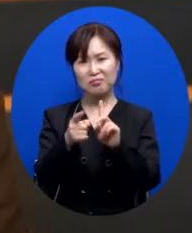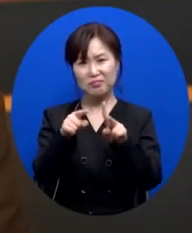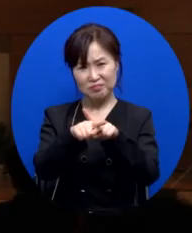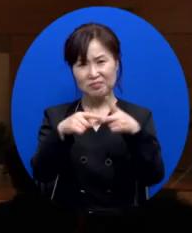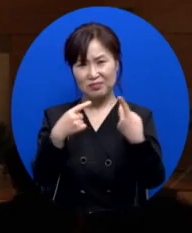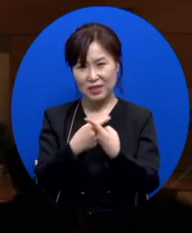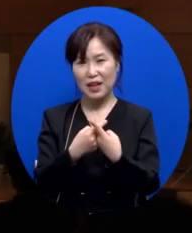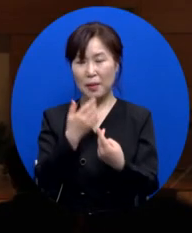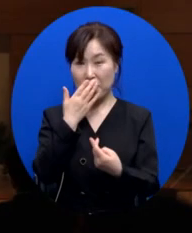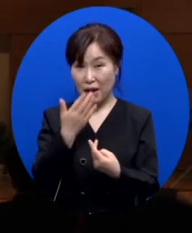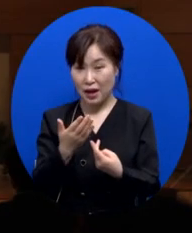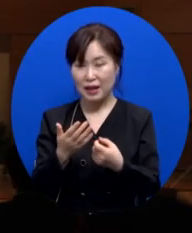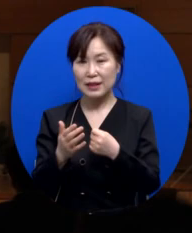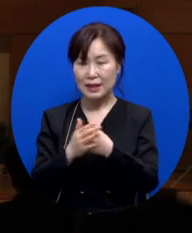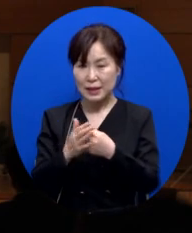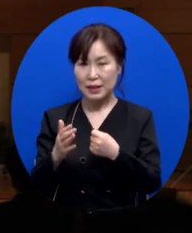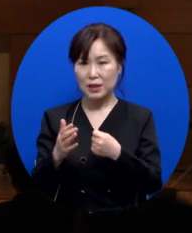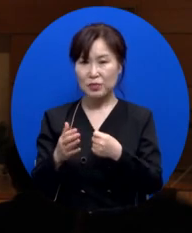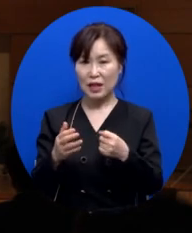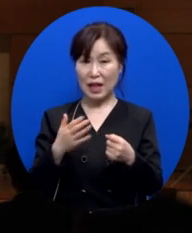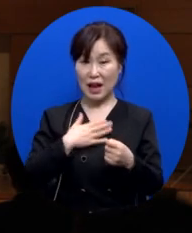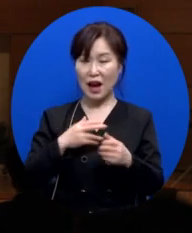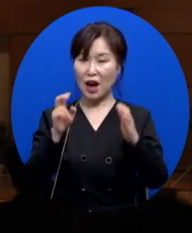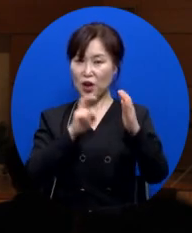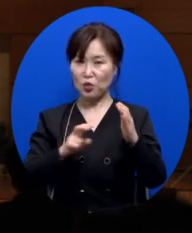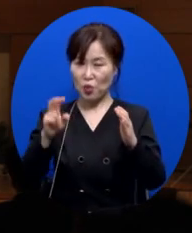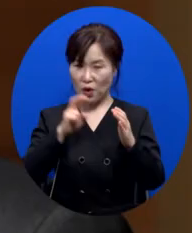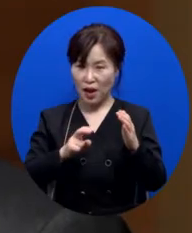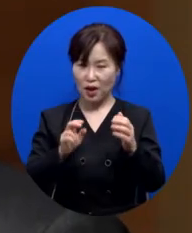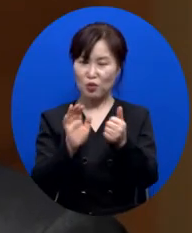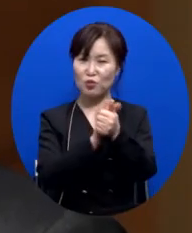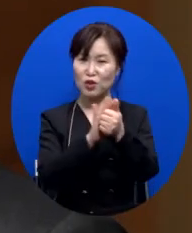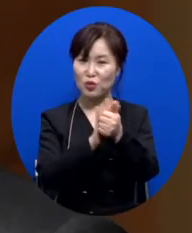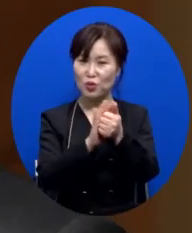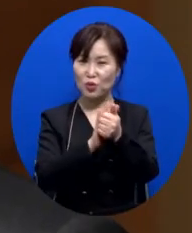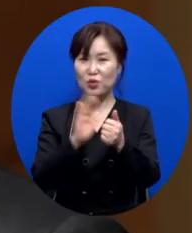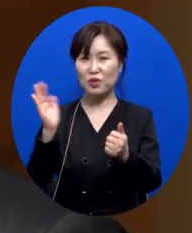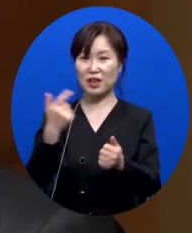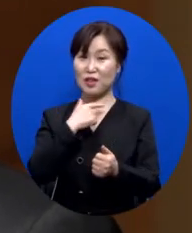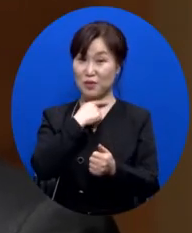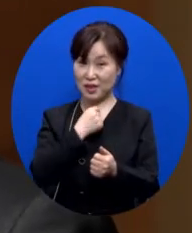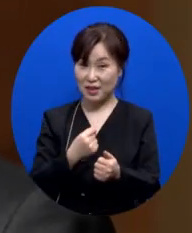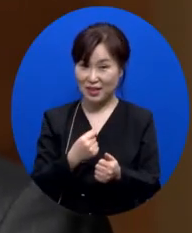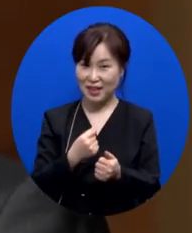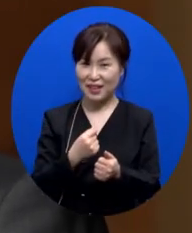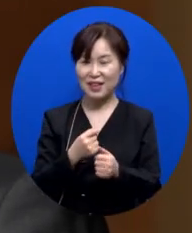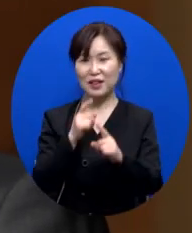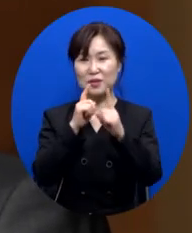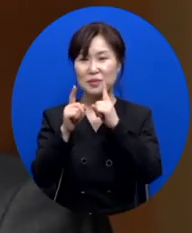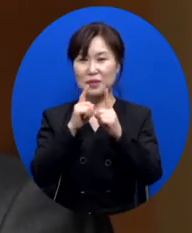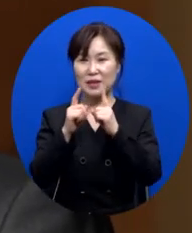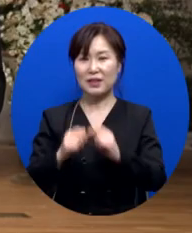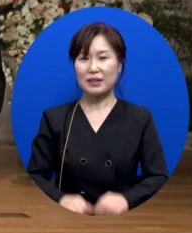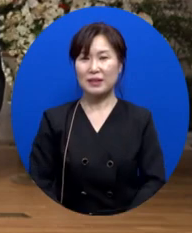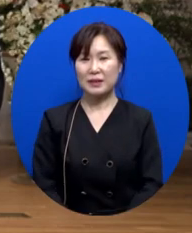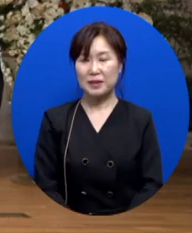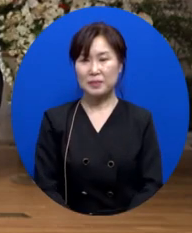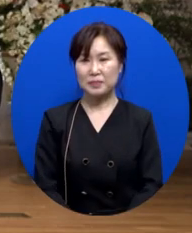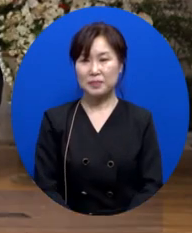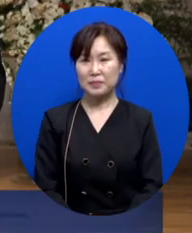나의 달란트가 어려운 자영업자 들에게 위로와 힘이 격일 간절히 소망한다 며 작은 바램을 이야기합니다